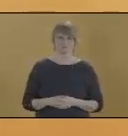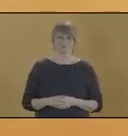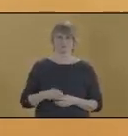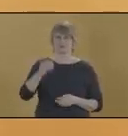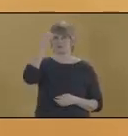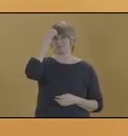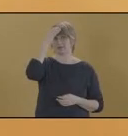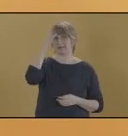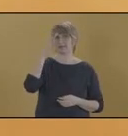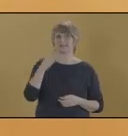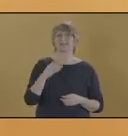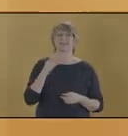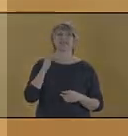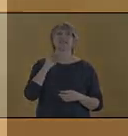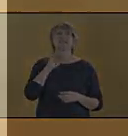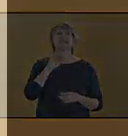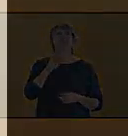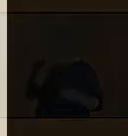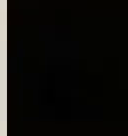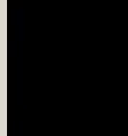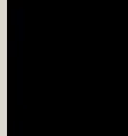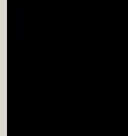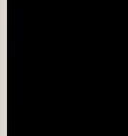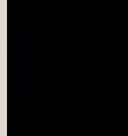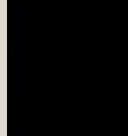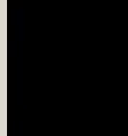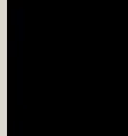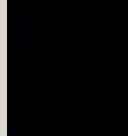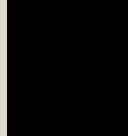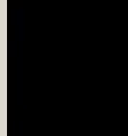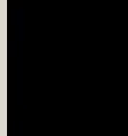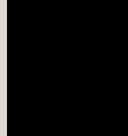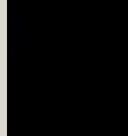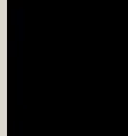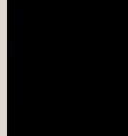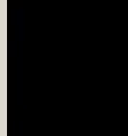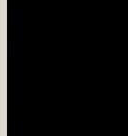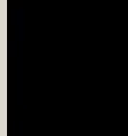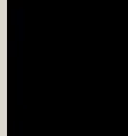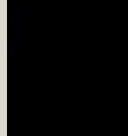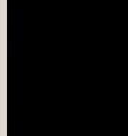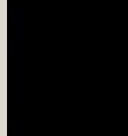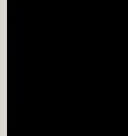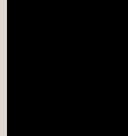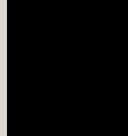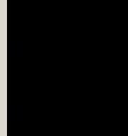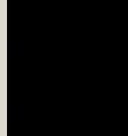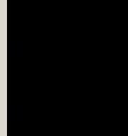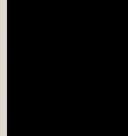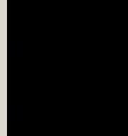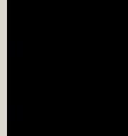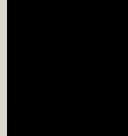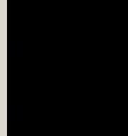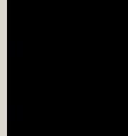gegen Desinformation und Verschwörungstheorien aus? Also wichtig ist, dass es, wie gesagt, präventiv ist. Dann ein